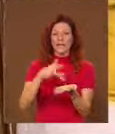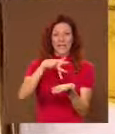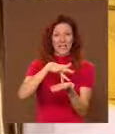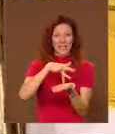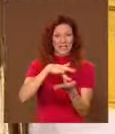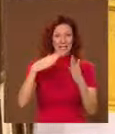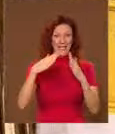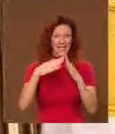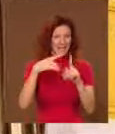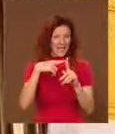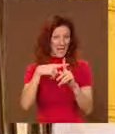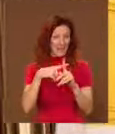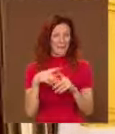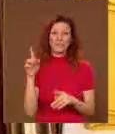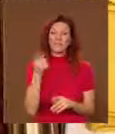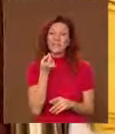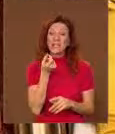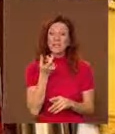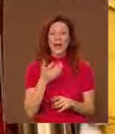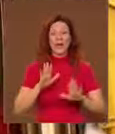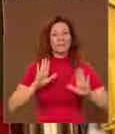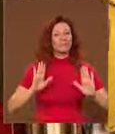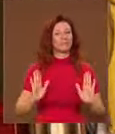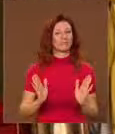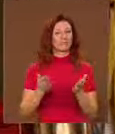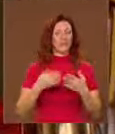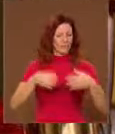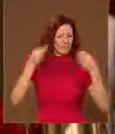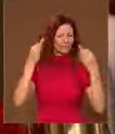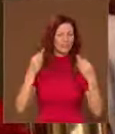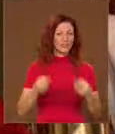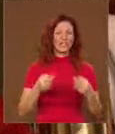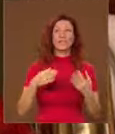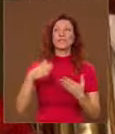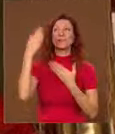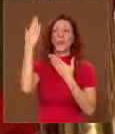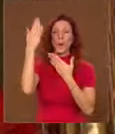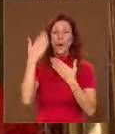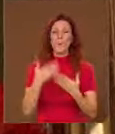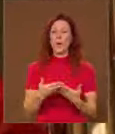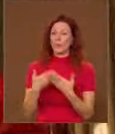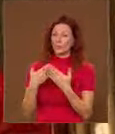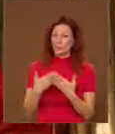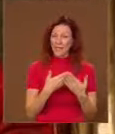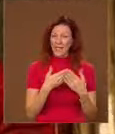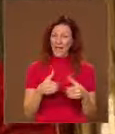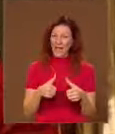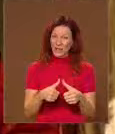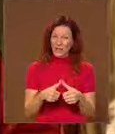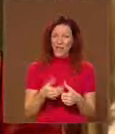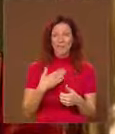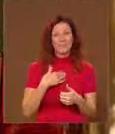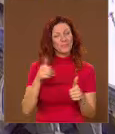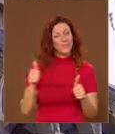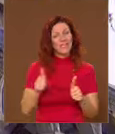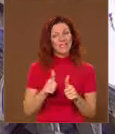храма. След малко ще започне тържественото богослужение, което ние заедно